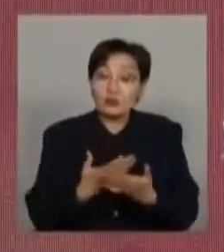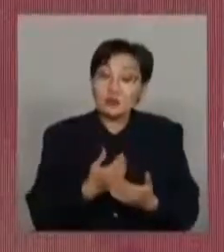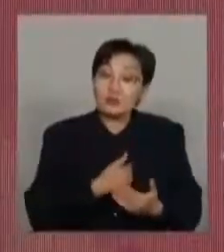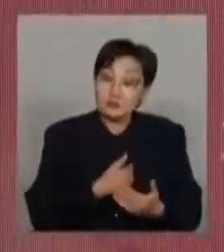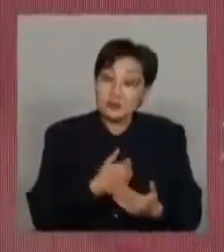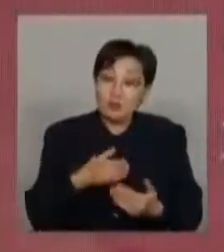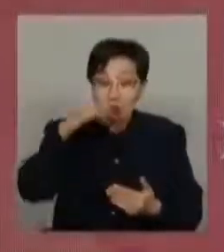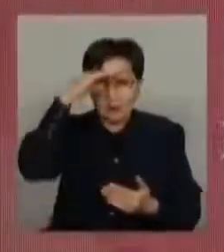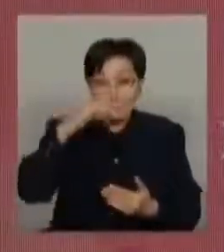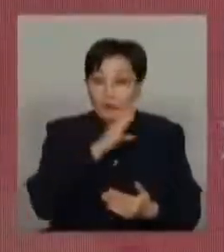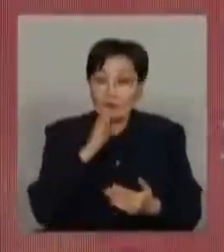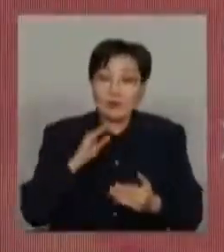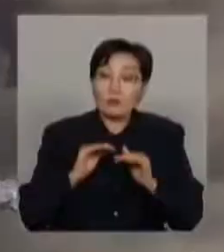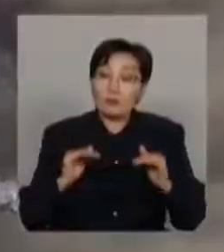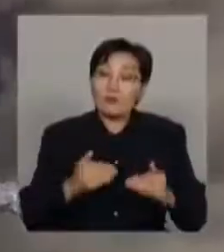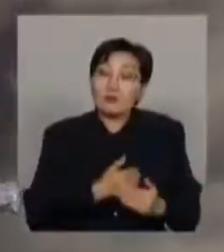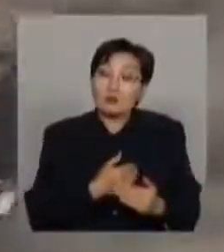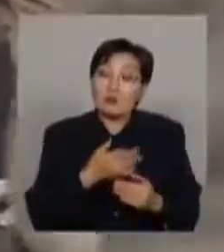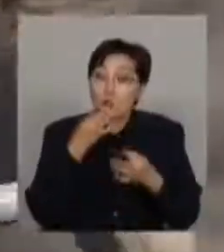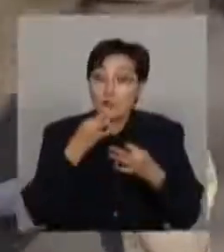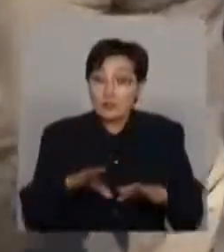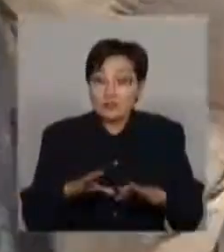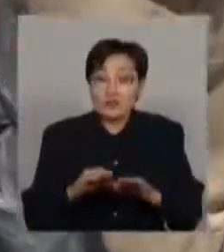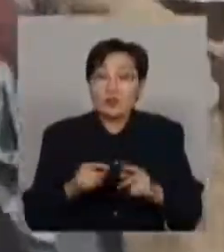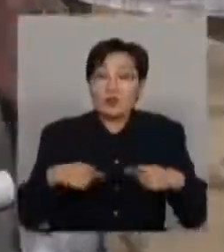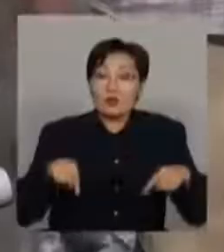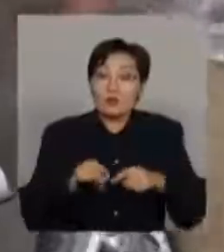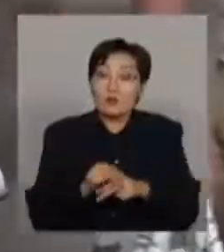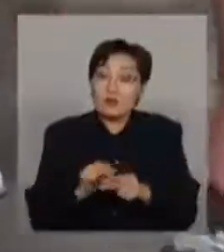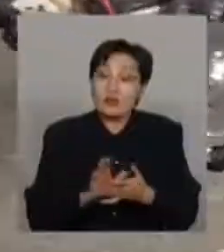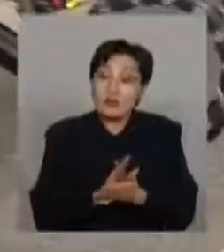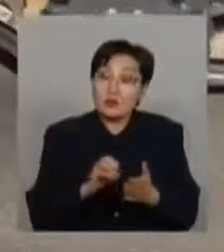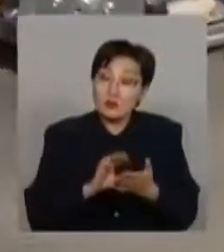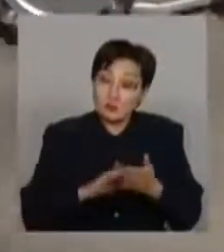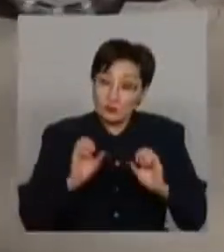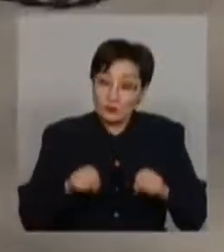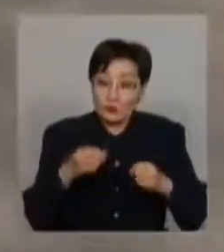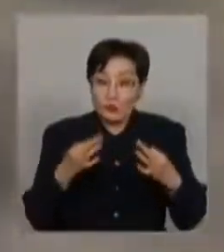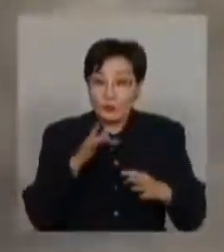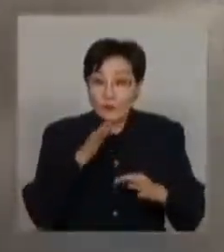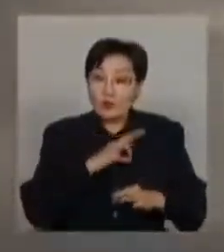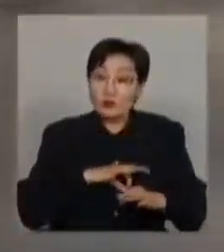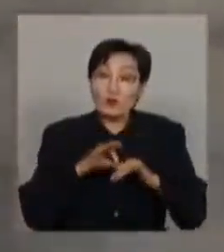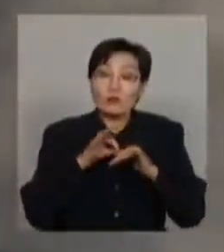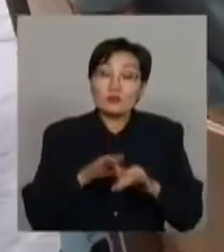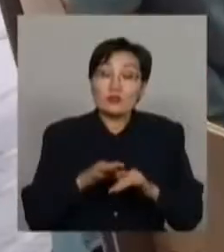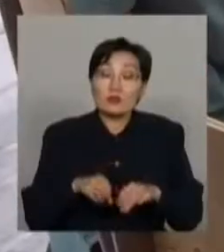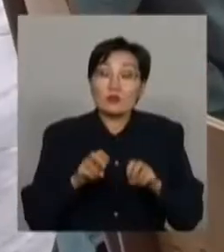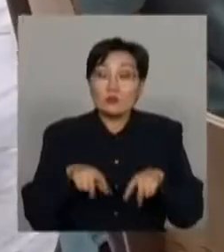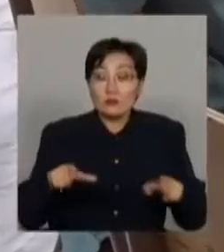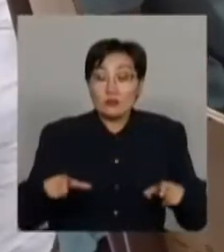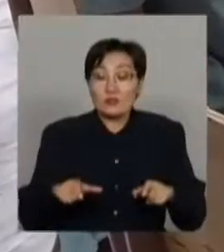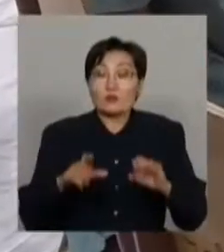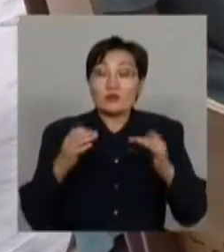келген. Ата-ана баласының қалауына қарай кез келген секцияға тегін жазылуға мүмкіндік алды. Бос уақытын тиімді пайдалансын деген мамандар